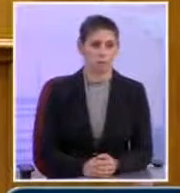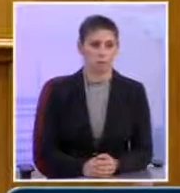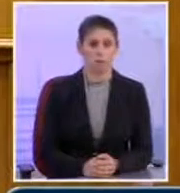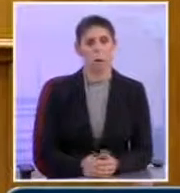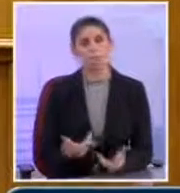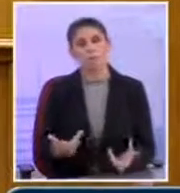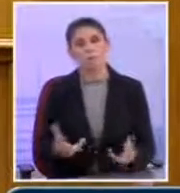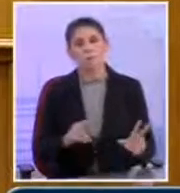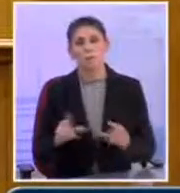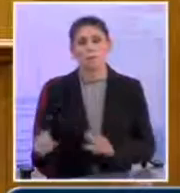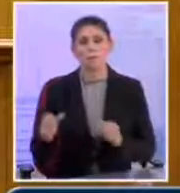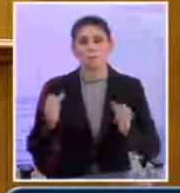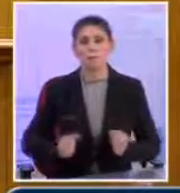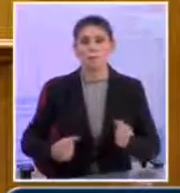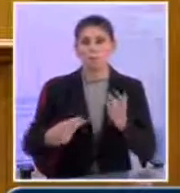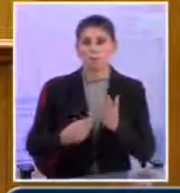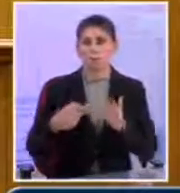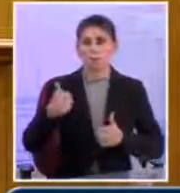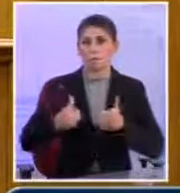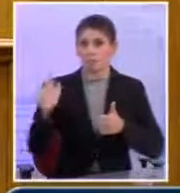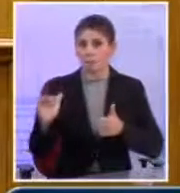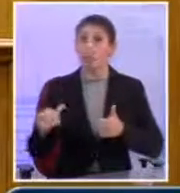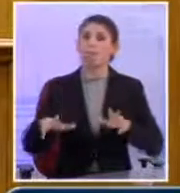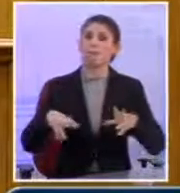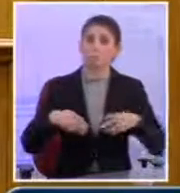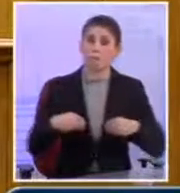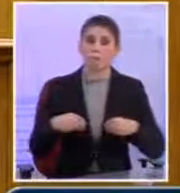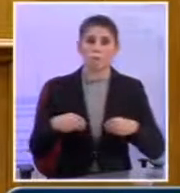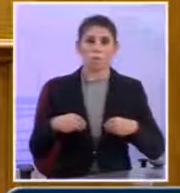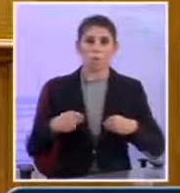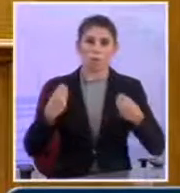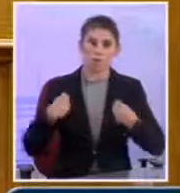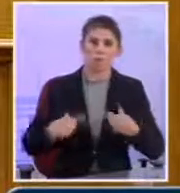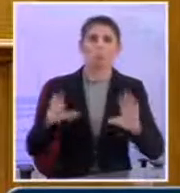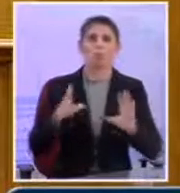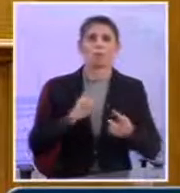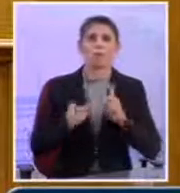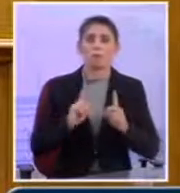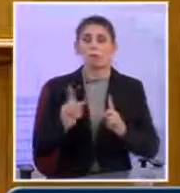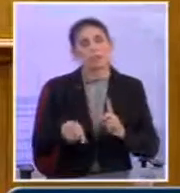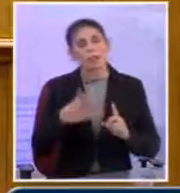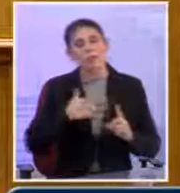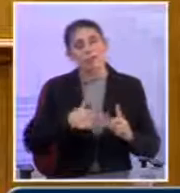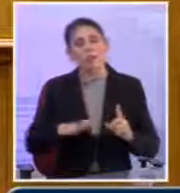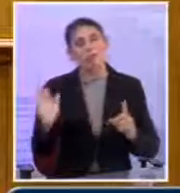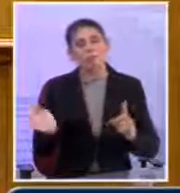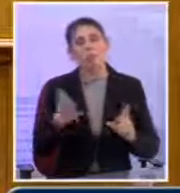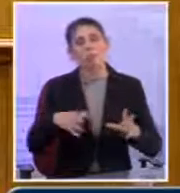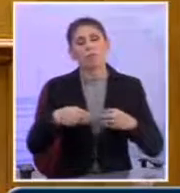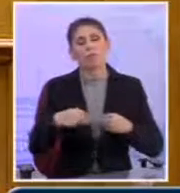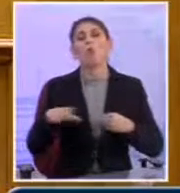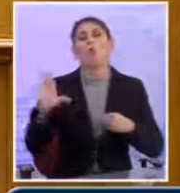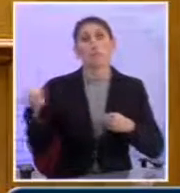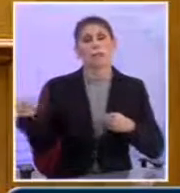στην κοινή θέση τον Αύγουστο και τον Ιούλιο να δεχτούμε μια επαχθή συμφωνία. Δεν είναι αυτό που θέλαμε, ας δεχτούμε ούτε ότι εσείς